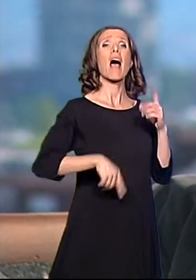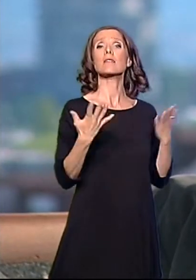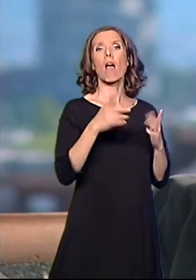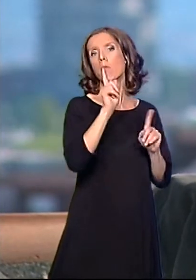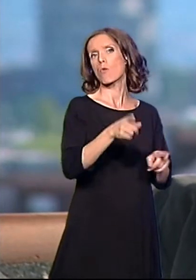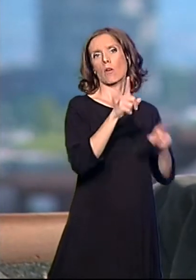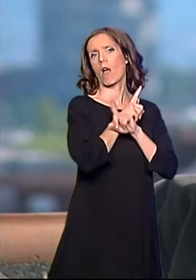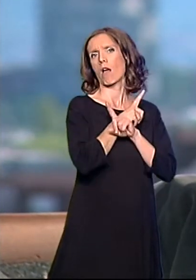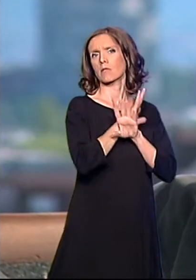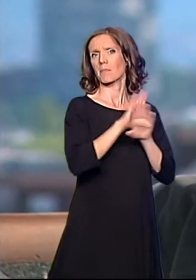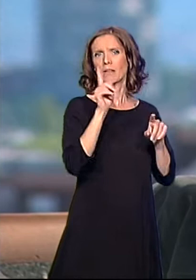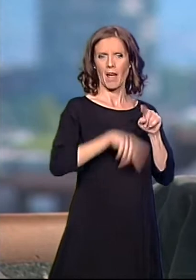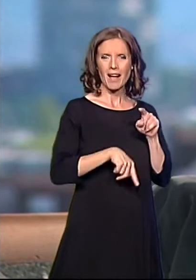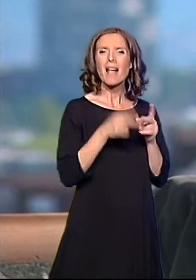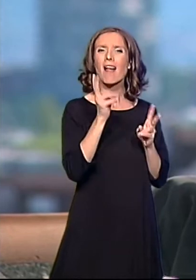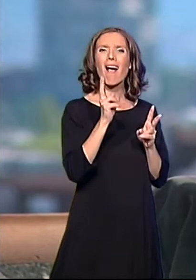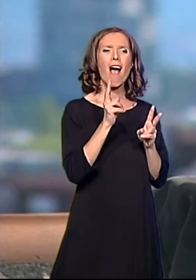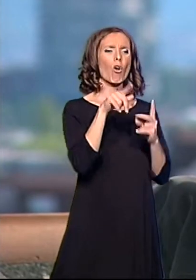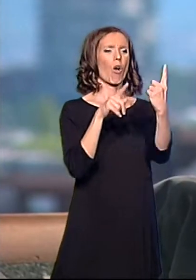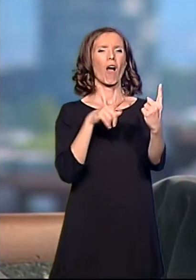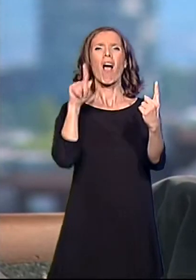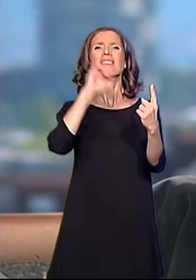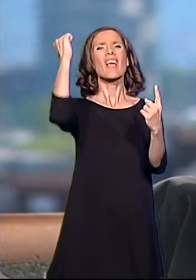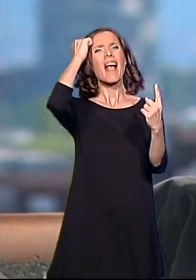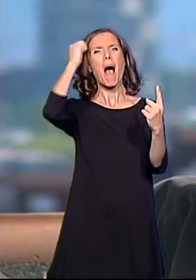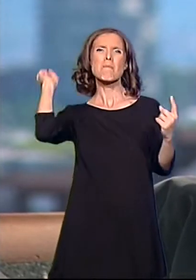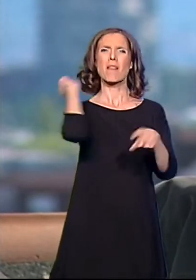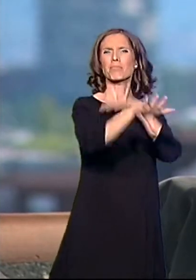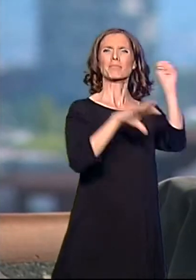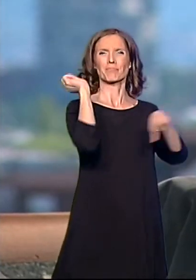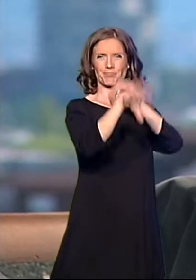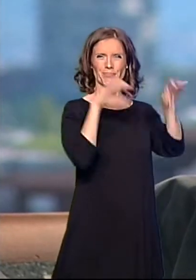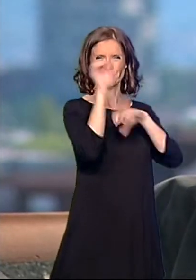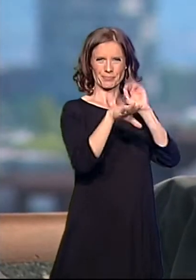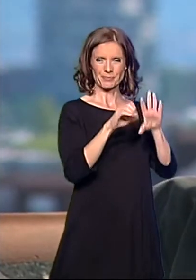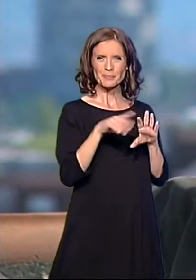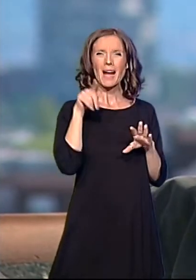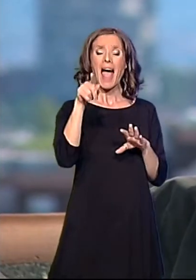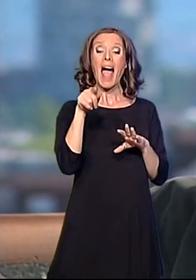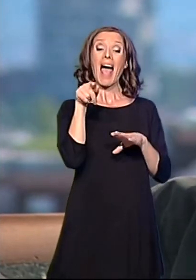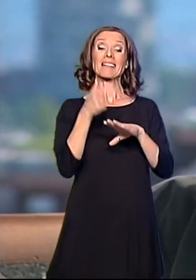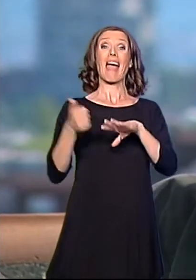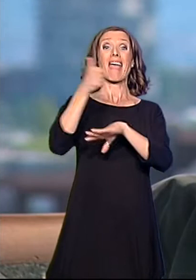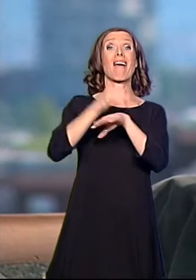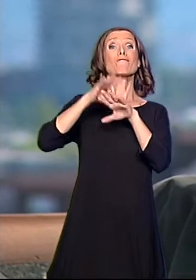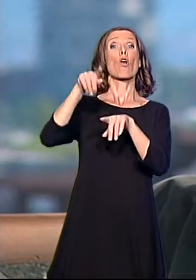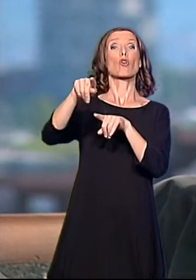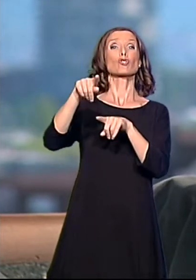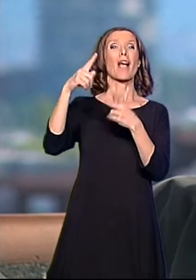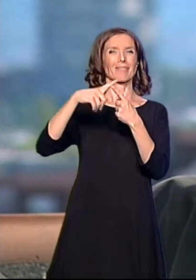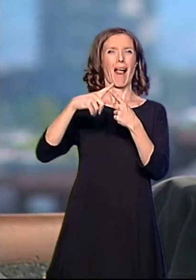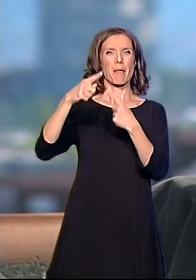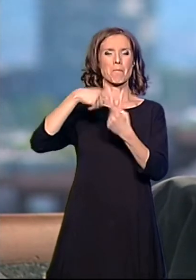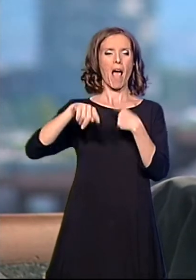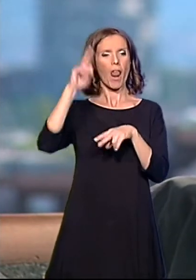u trenutku kada taj muftija ili vođa, jeli, talibana, religiozni vođa talibana, jeli, odlučuje da